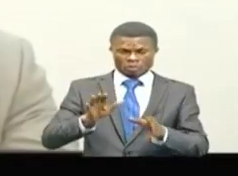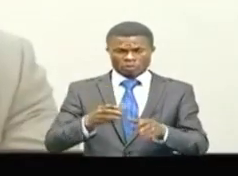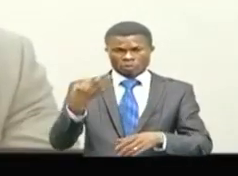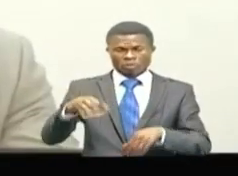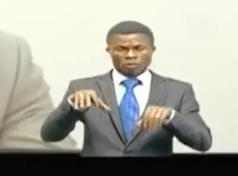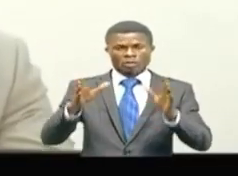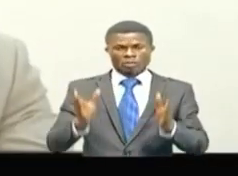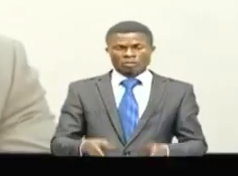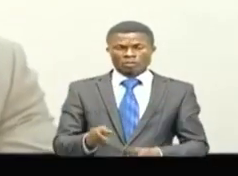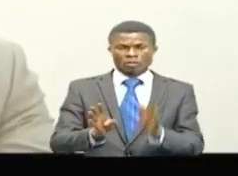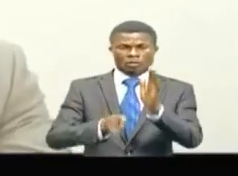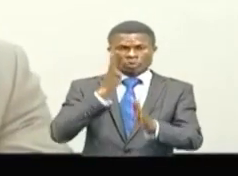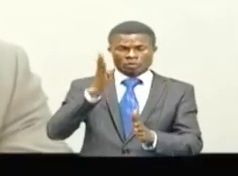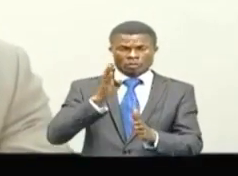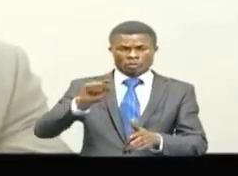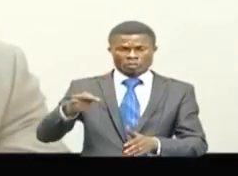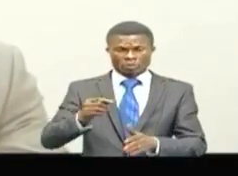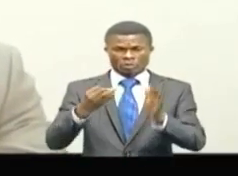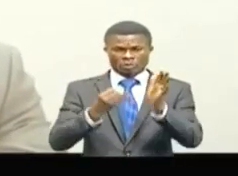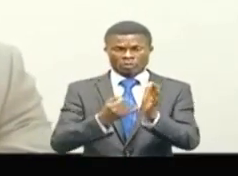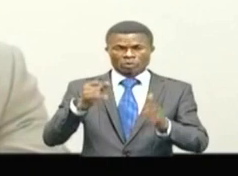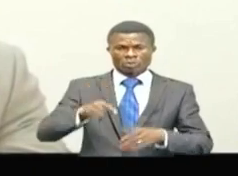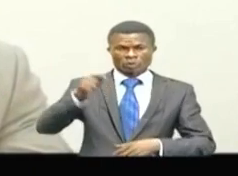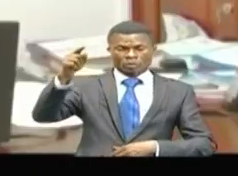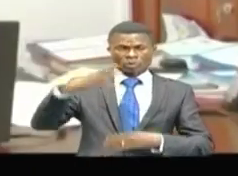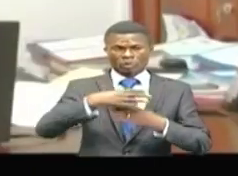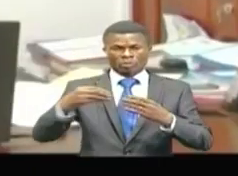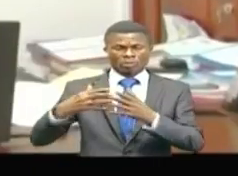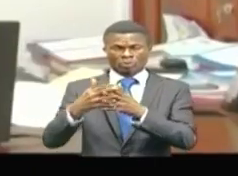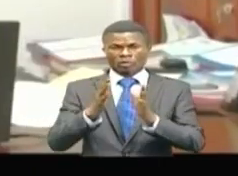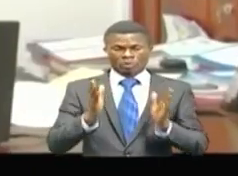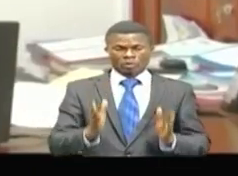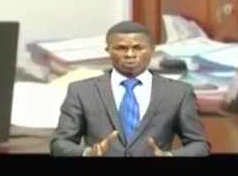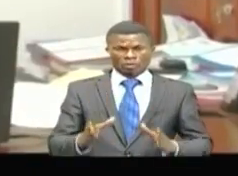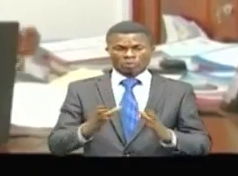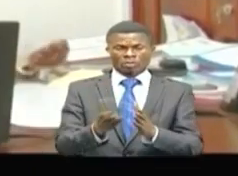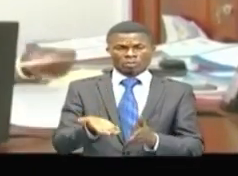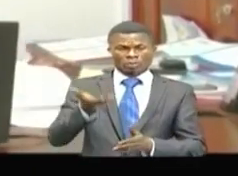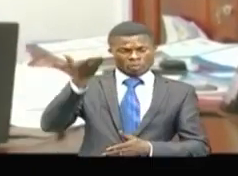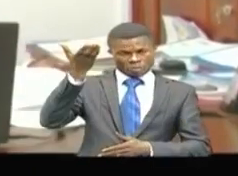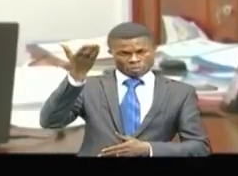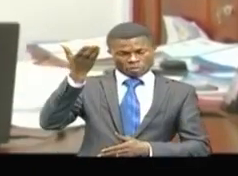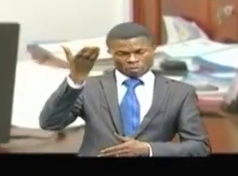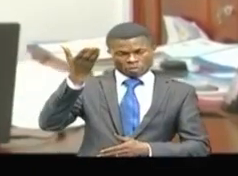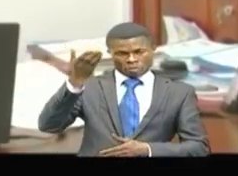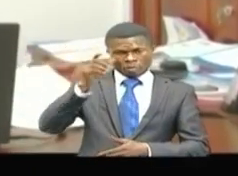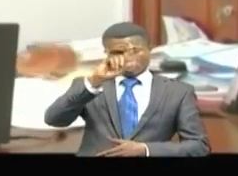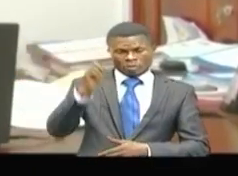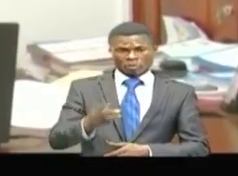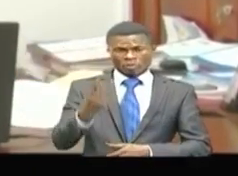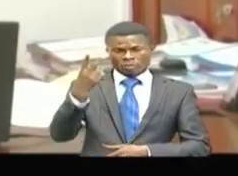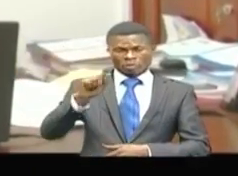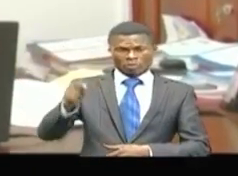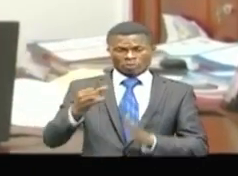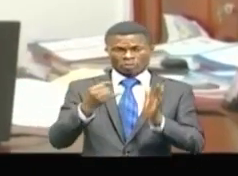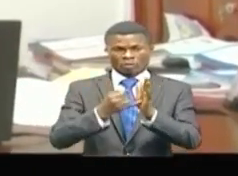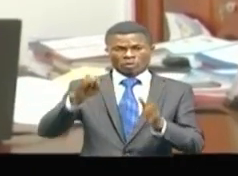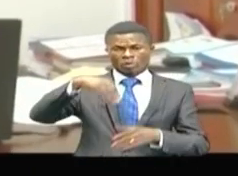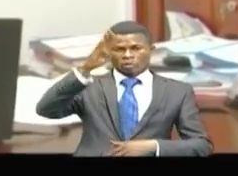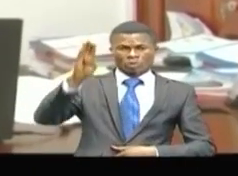congolais 14,6 milliards de dollars américains avec un taux d'accroissement de